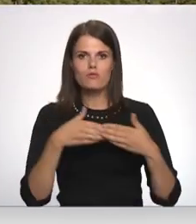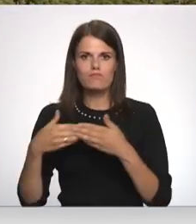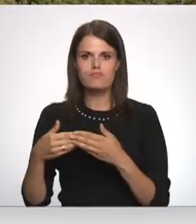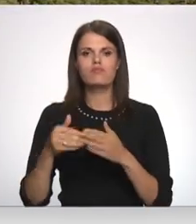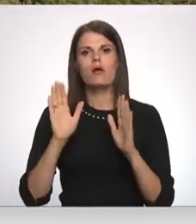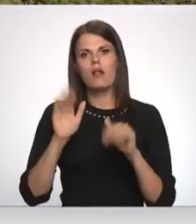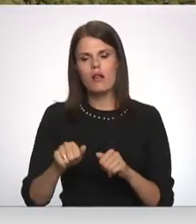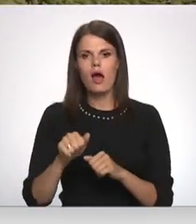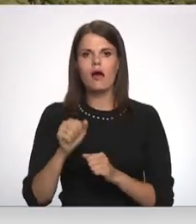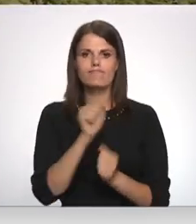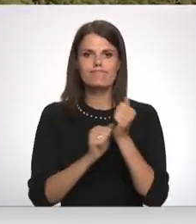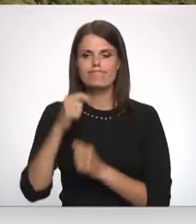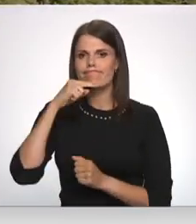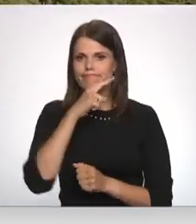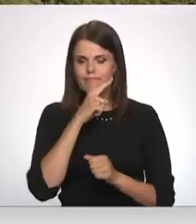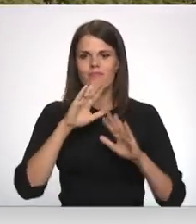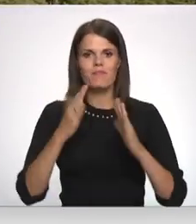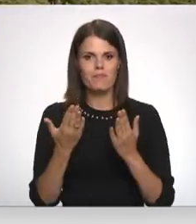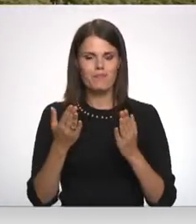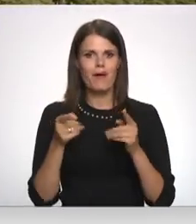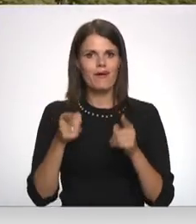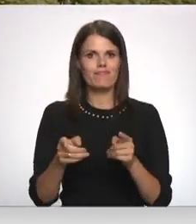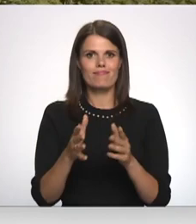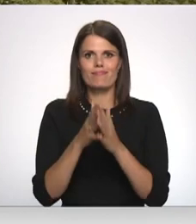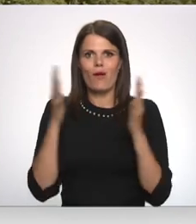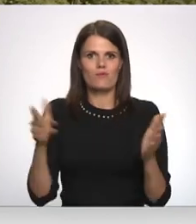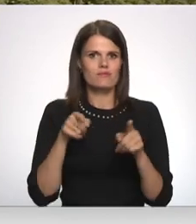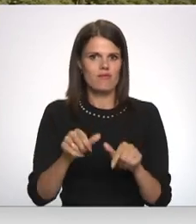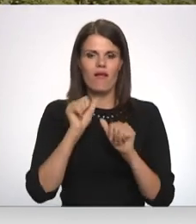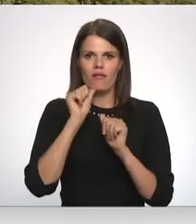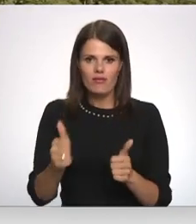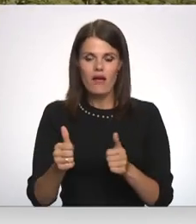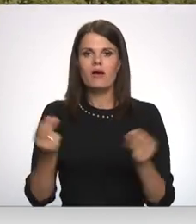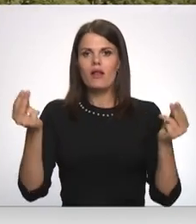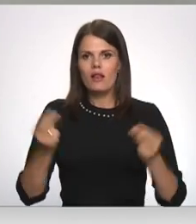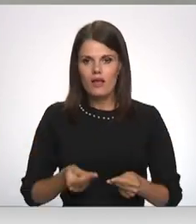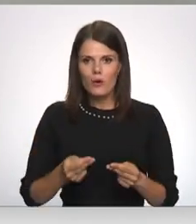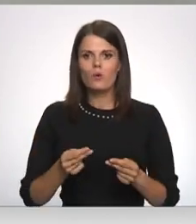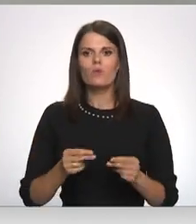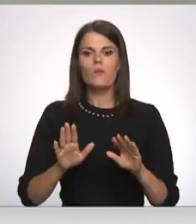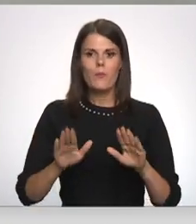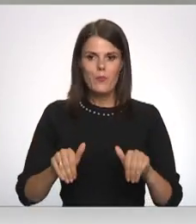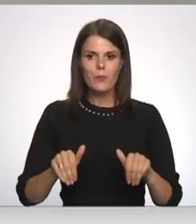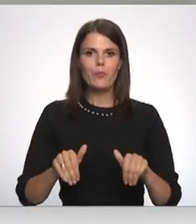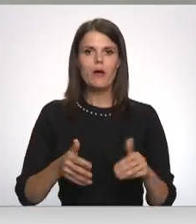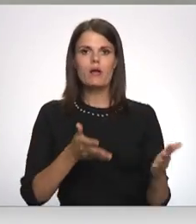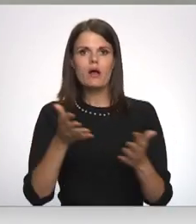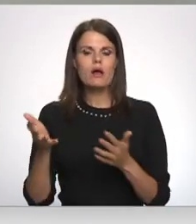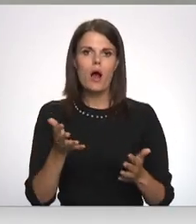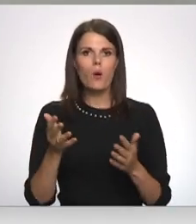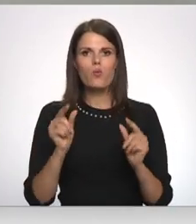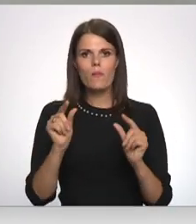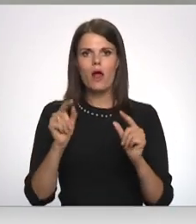ietaupītu. Tiesa gan, šādas iespējas ir visai ierobežotas. Plēkt līgumu par kādu